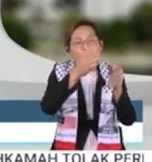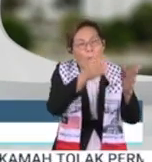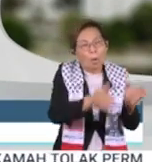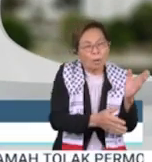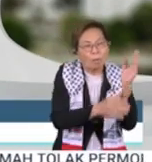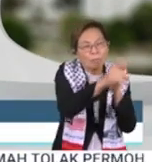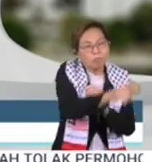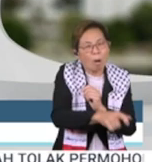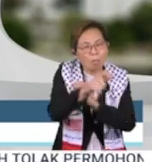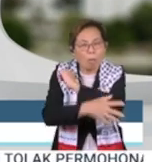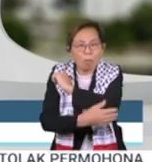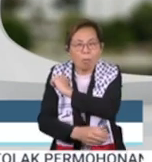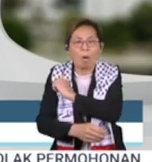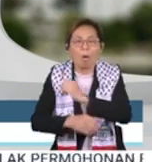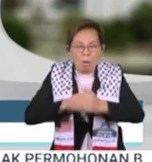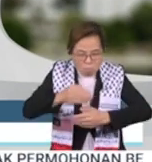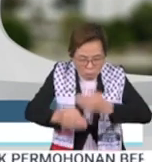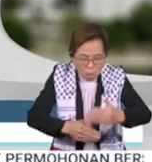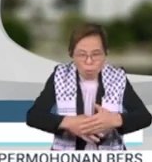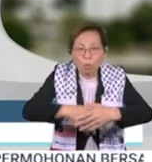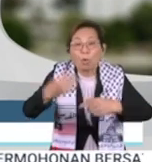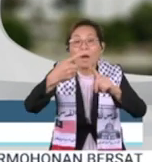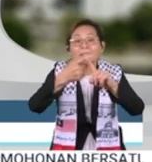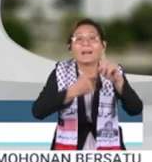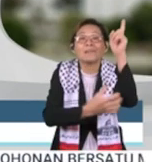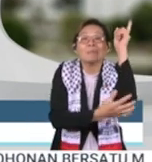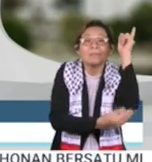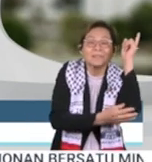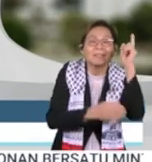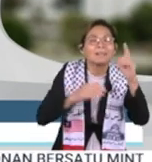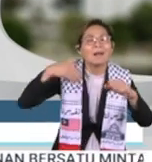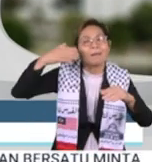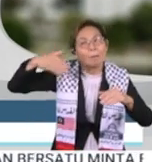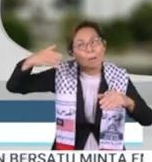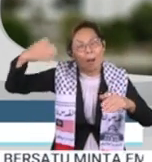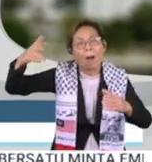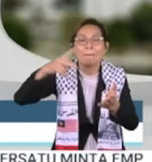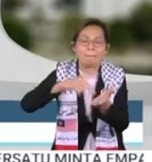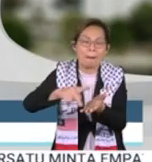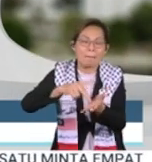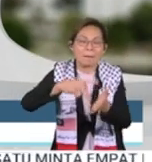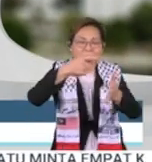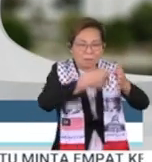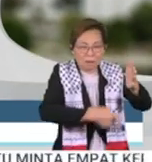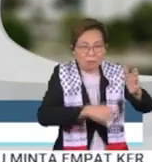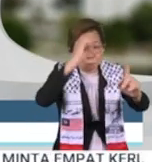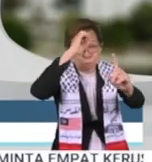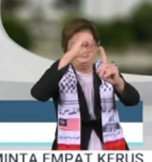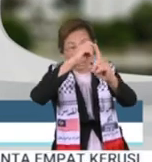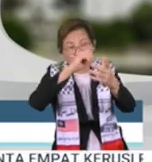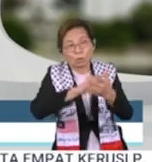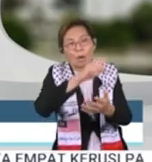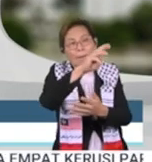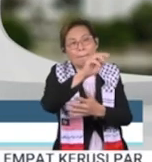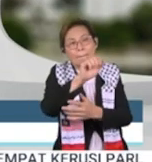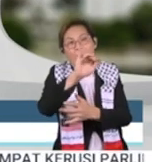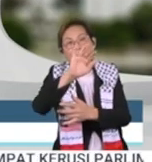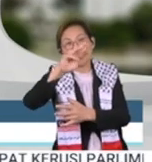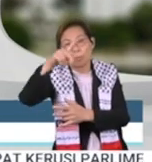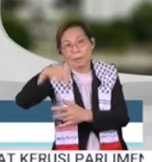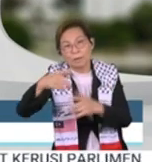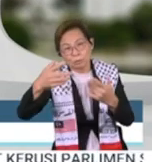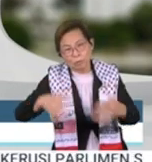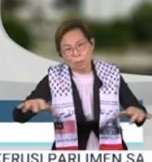asnaf yang produktif keluar daripada kemiskinan dan akhirnya menjadi pembayar zakat. Bagi tujuan itu, MAWIB telah